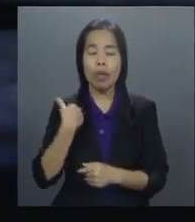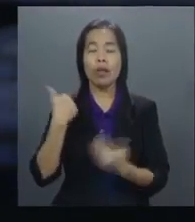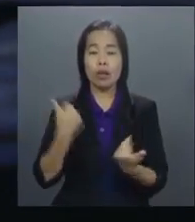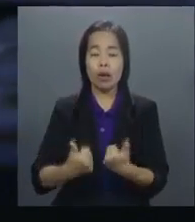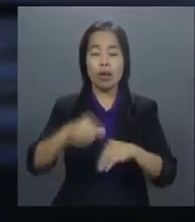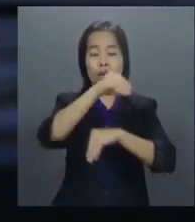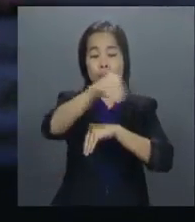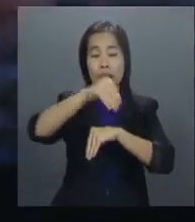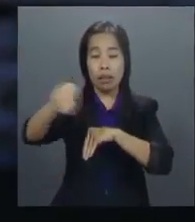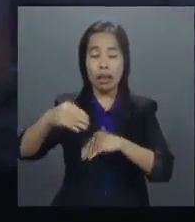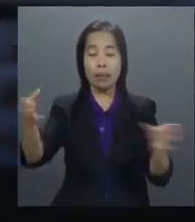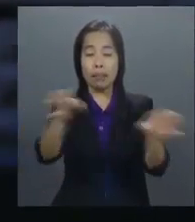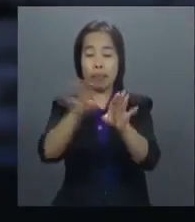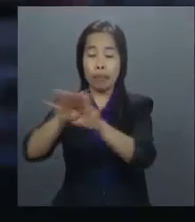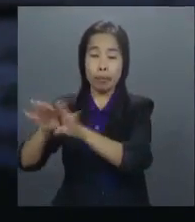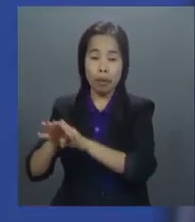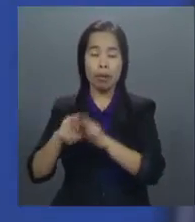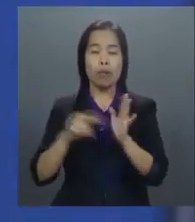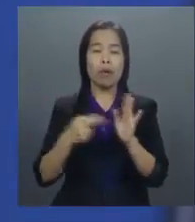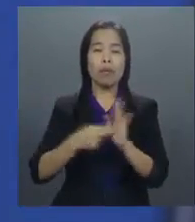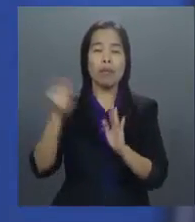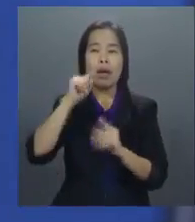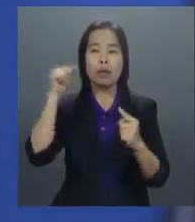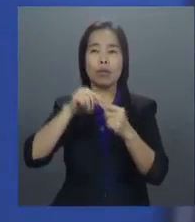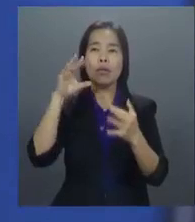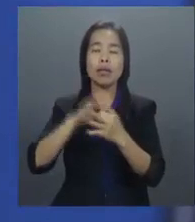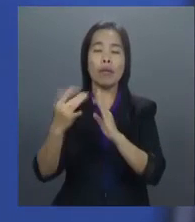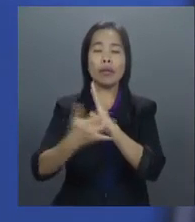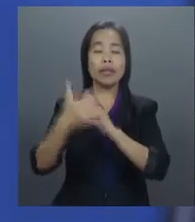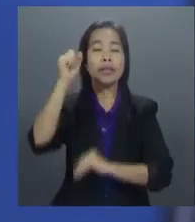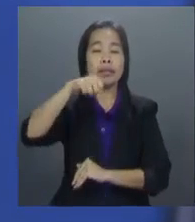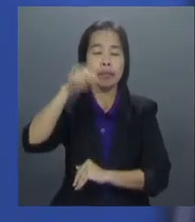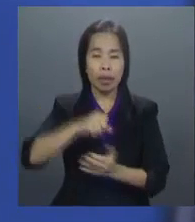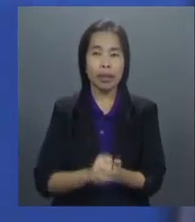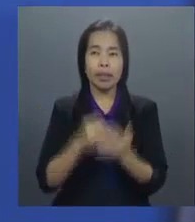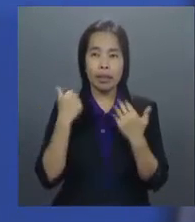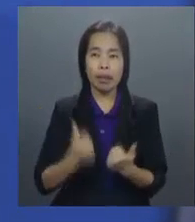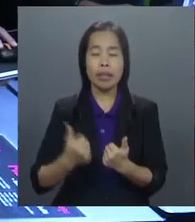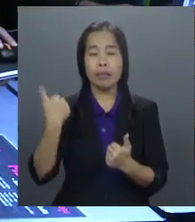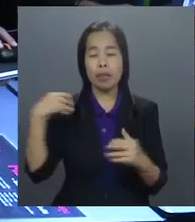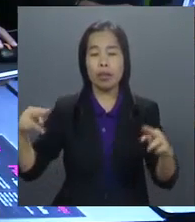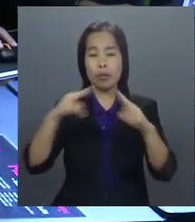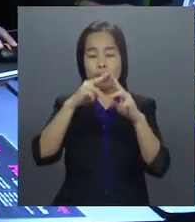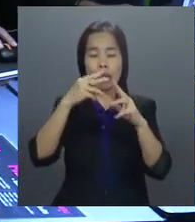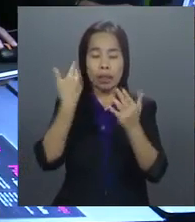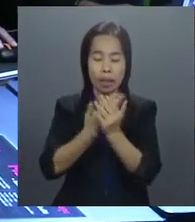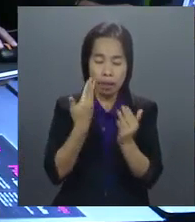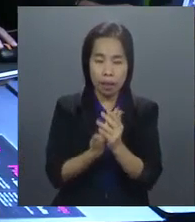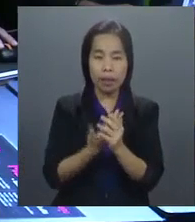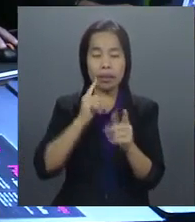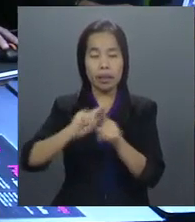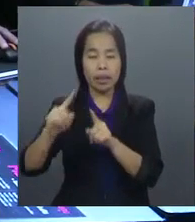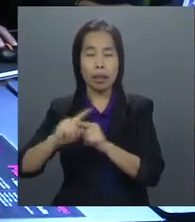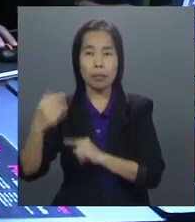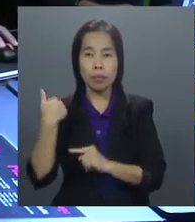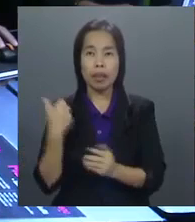และพนักงานธนาคารอาจเป็นกระแสจากฟินเทคและดิจิทัลแบงกิ้งซึ่งจะปรับชมอุตสาหกรรมการเงินและการธนาคารโด